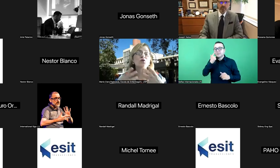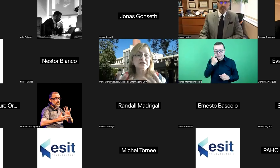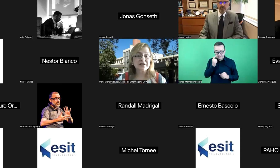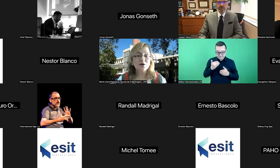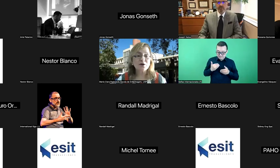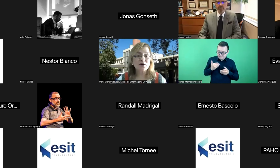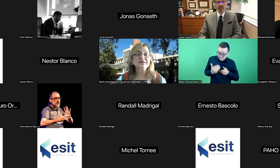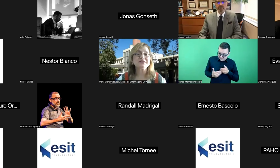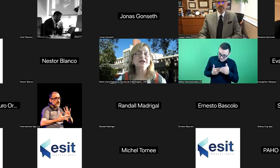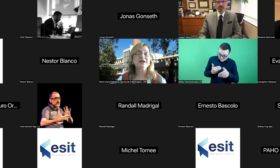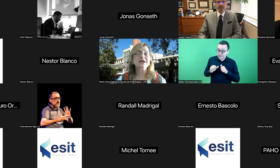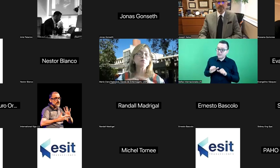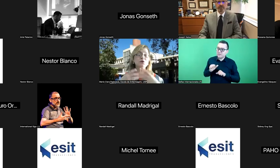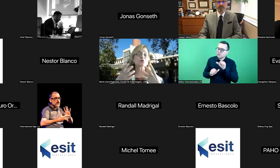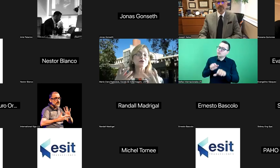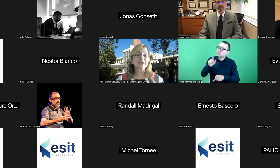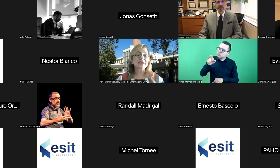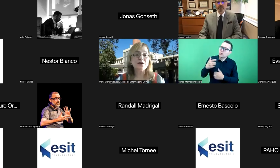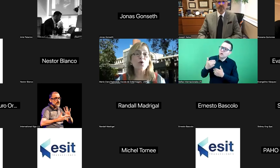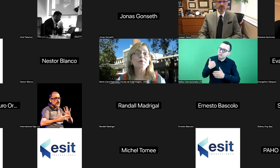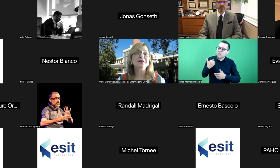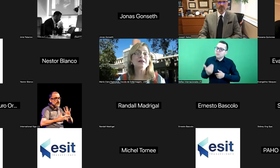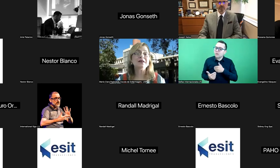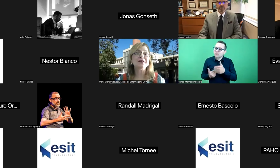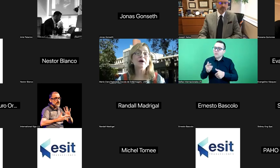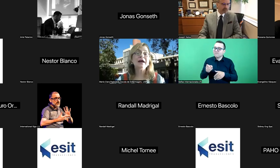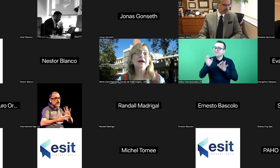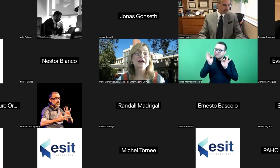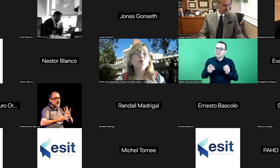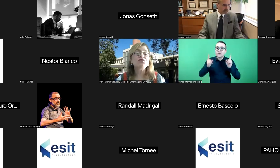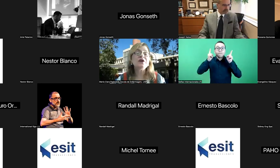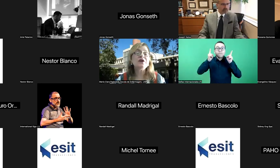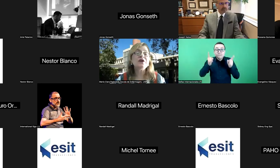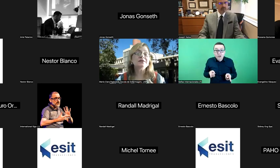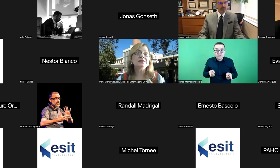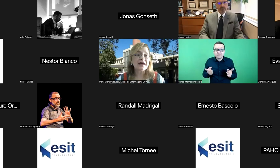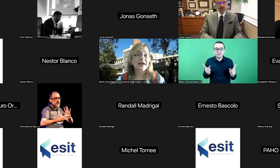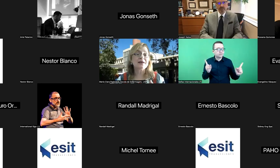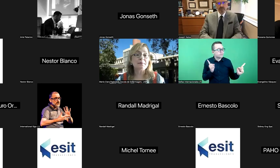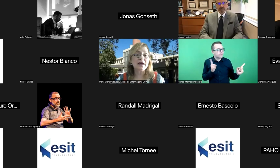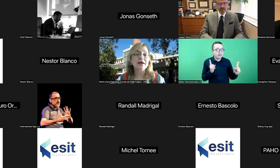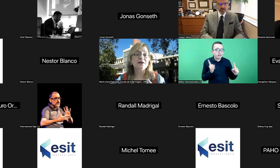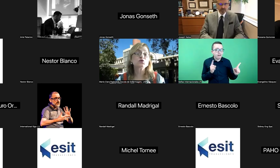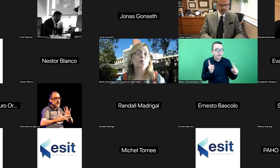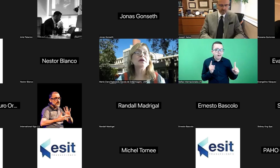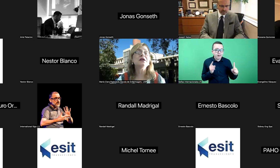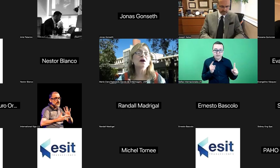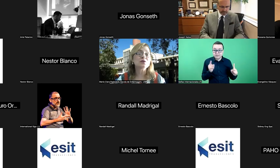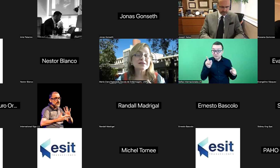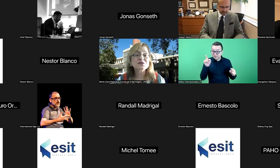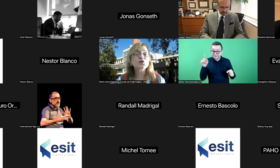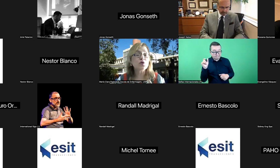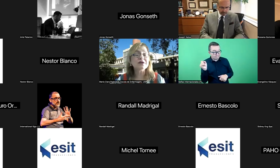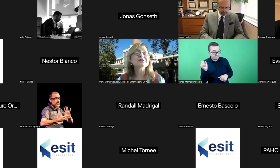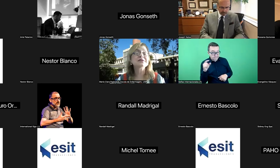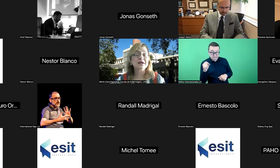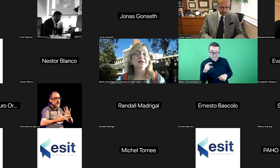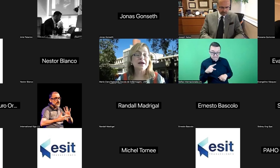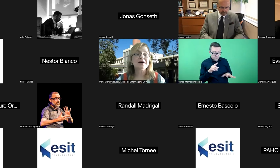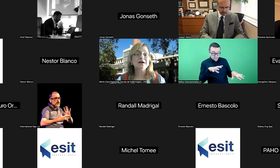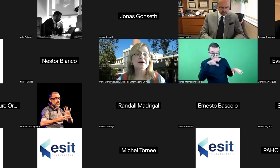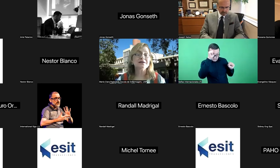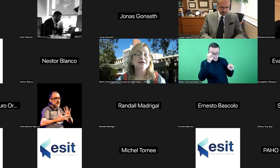fasse partie de la procédure de traitement, du protocole, discuter avec les patients. Être sûr qu'ils ont bien compris